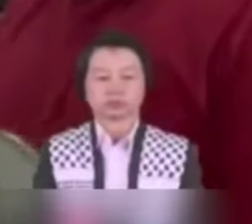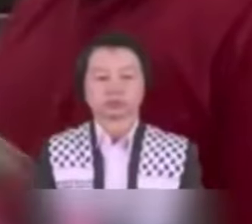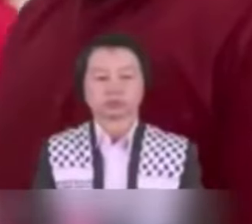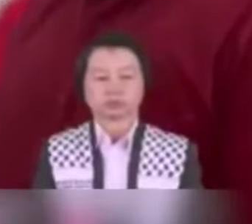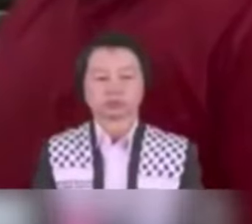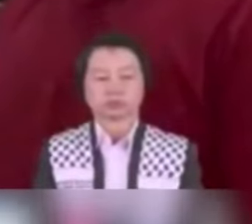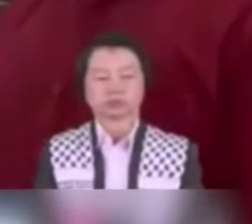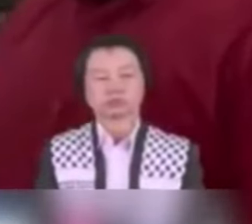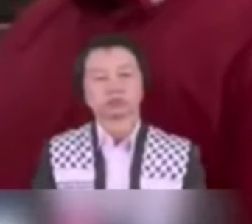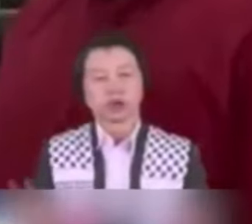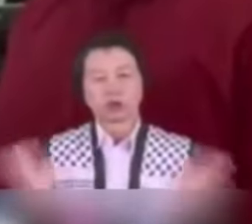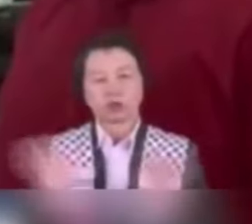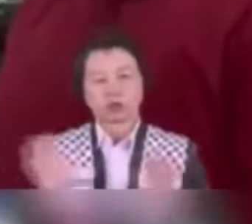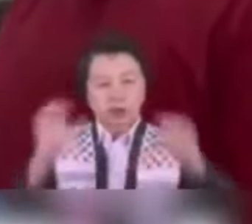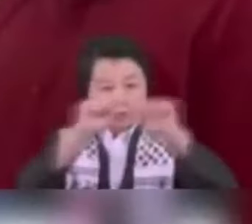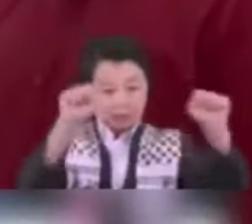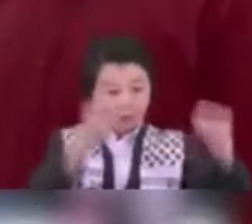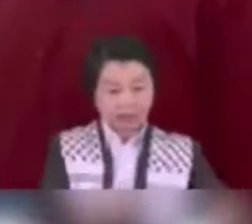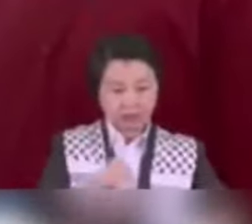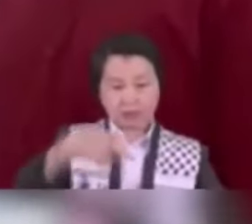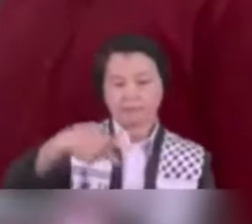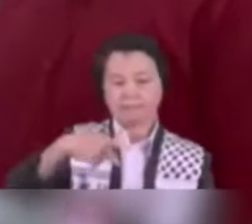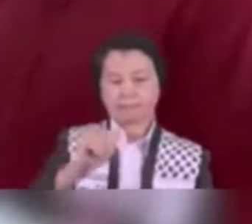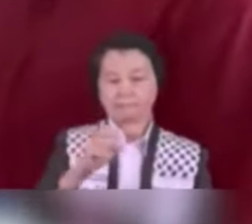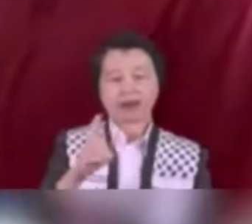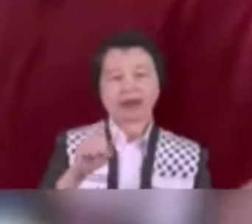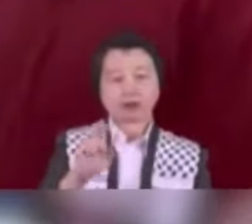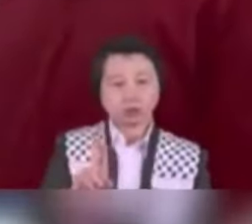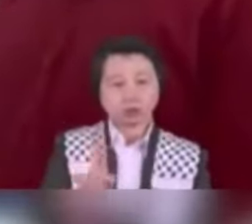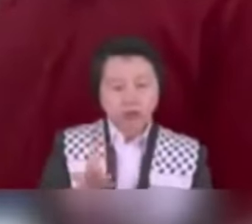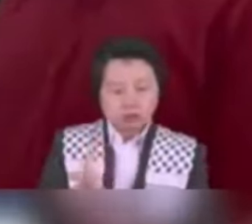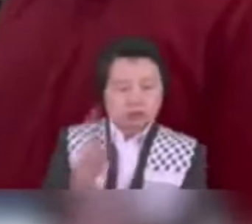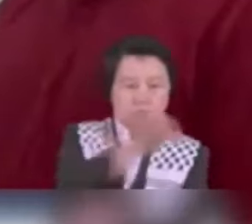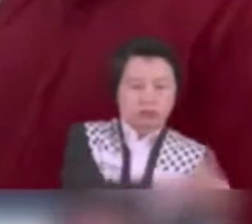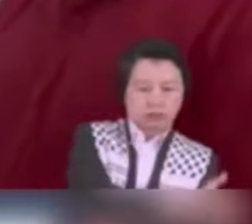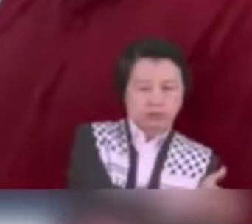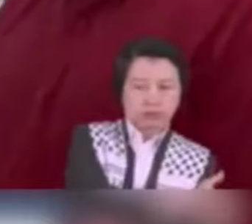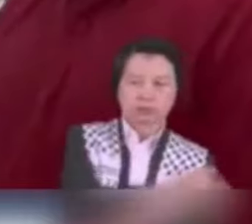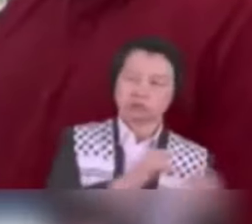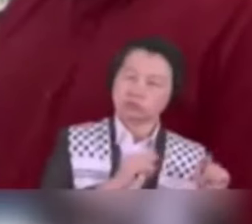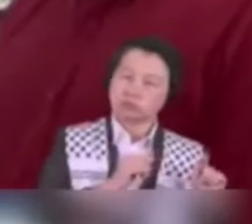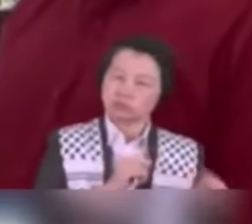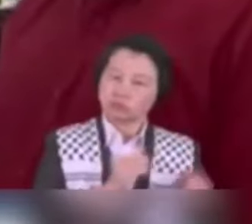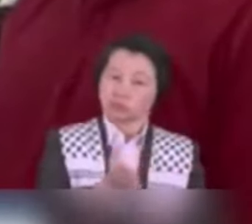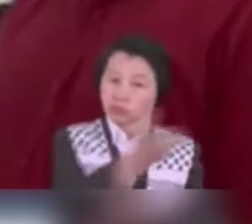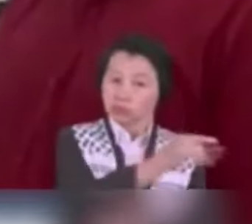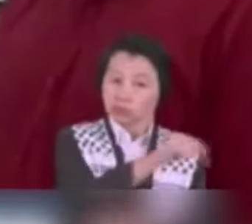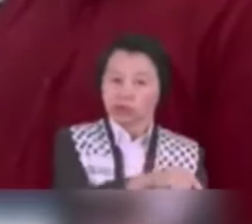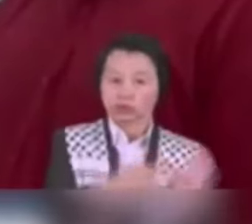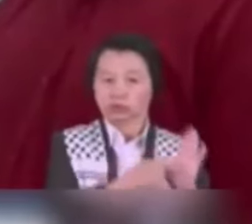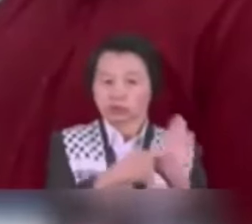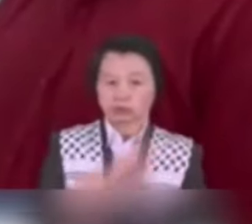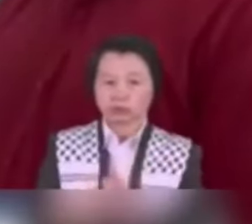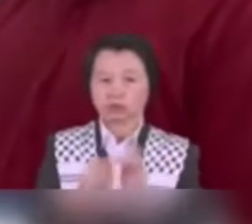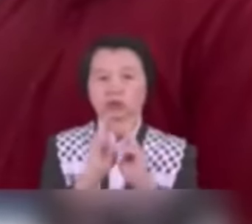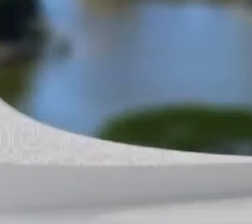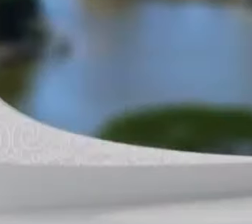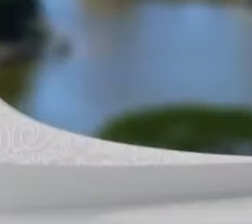ruang bilat ngoraban bangsa n alai Fami tingari ke perintah penyerakup merangsang mesim Mayu register dalam sistem